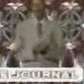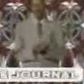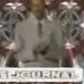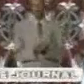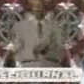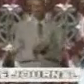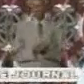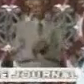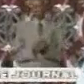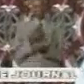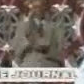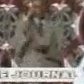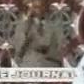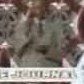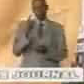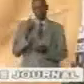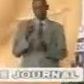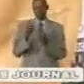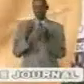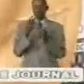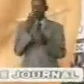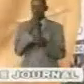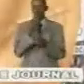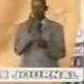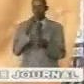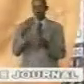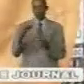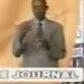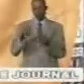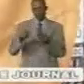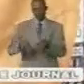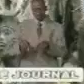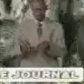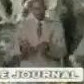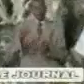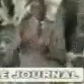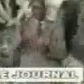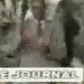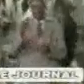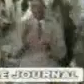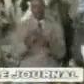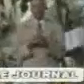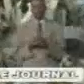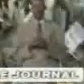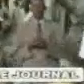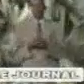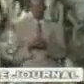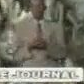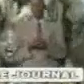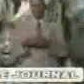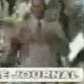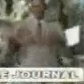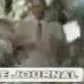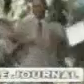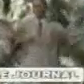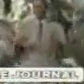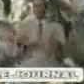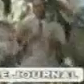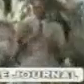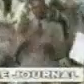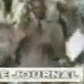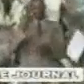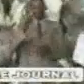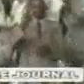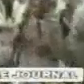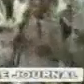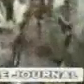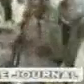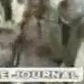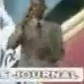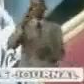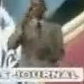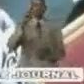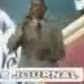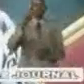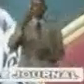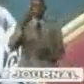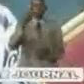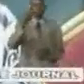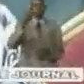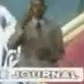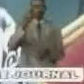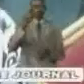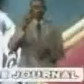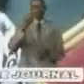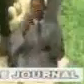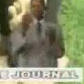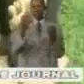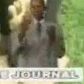Dans le cadre du 14e sommet de la francophonie qui se tient à Kinshasa, le Festival national de Gungu fait connaître aux différents membres de